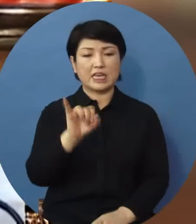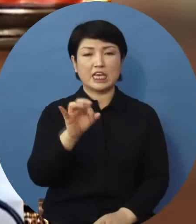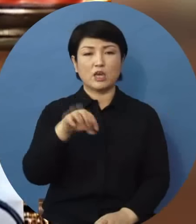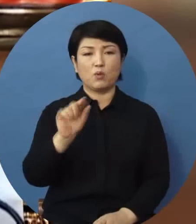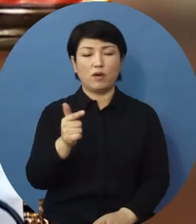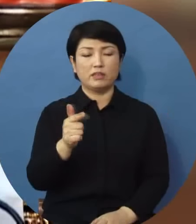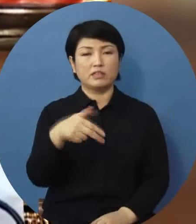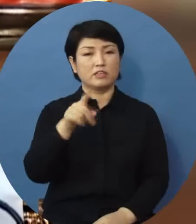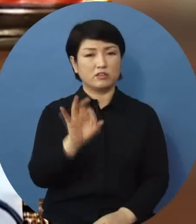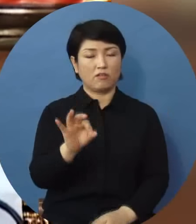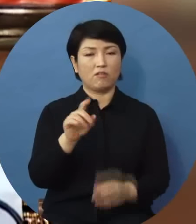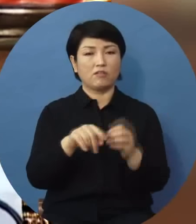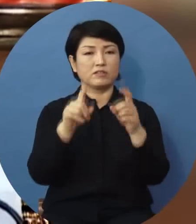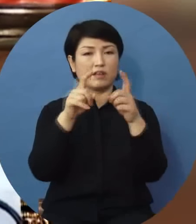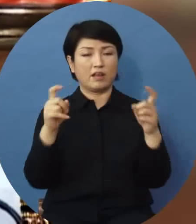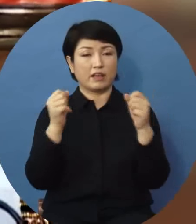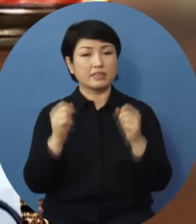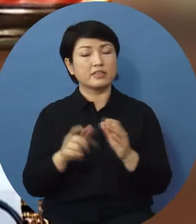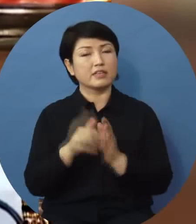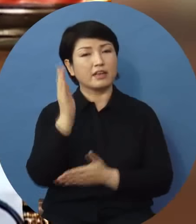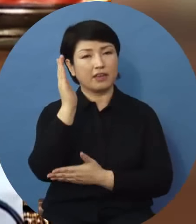기원정사에 있을 때 얘기입니다.